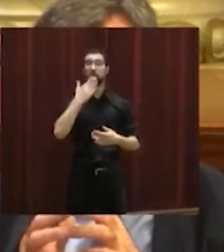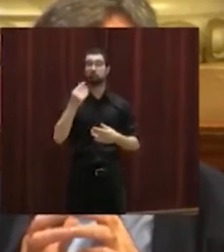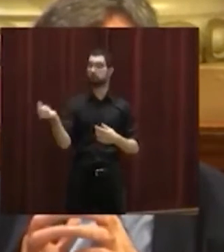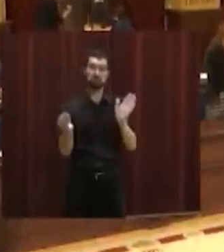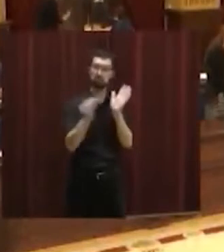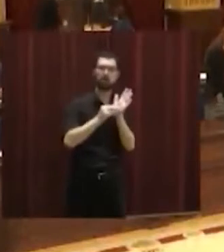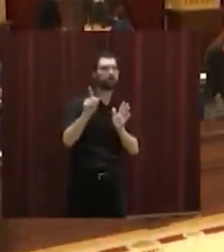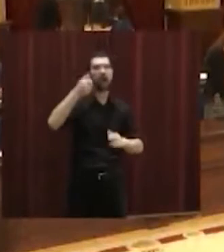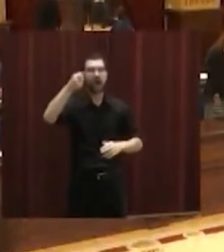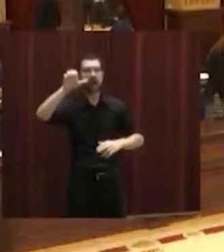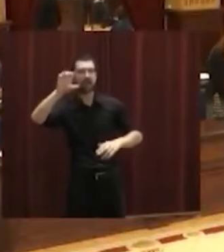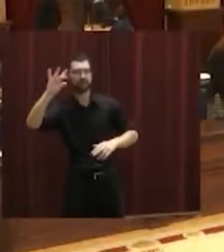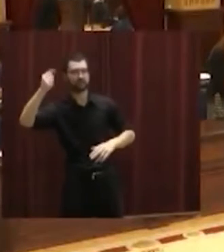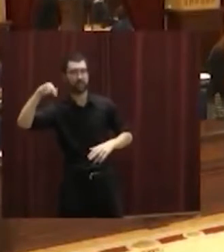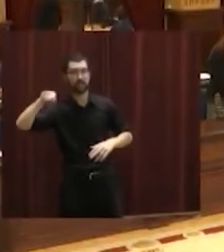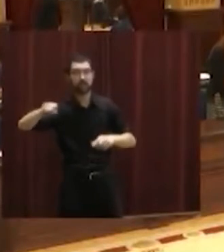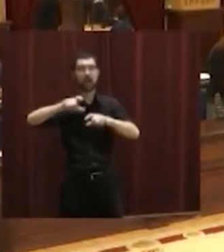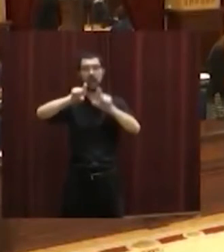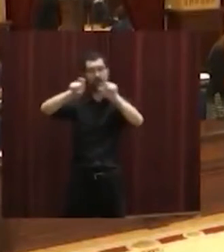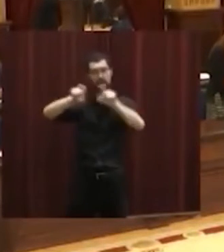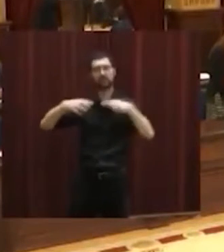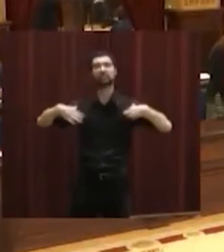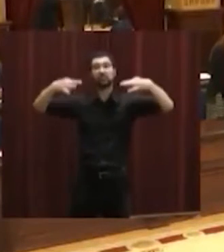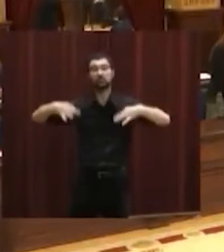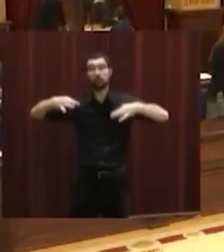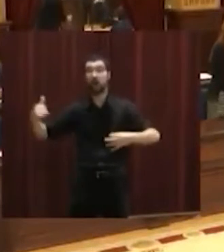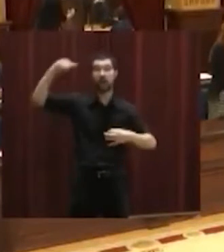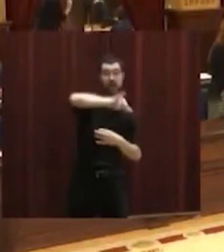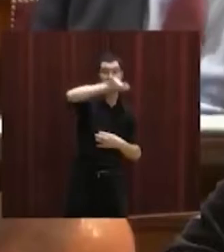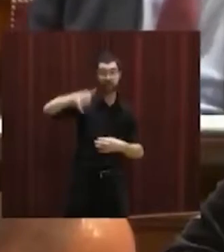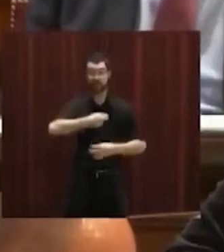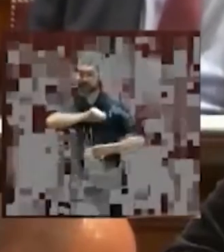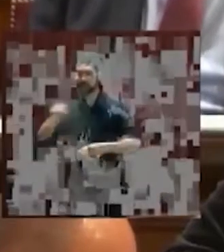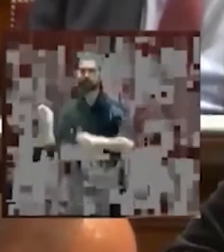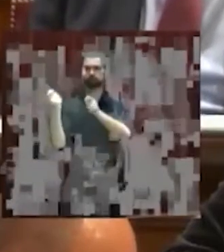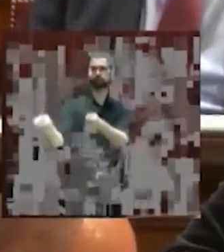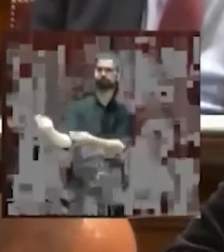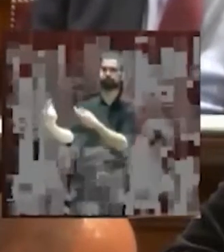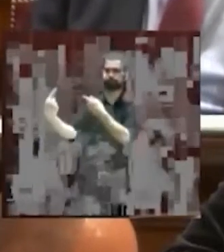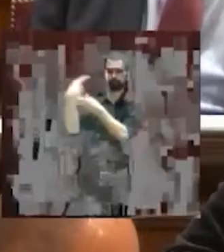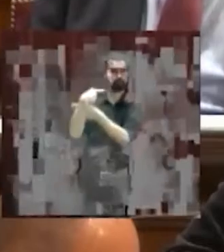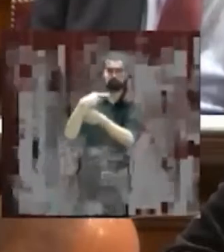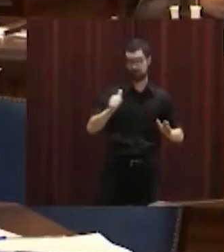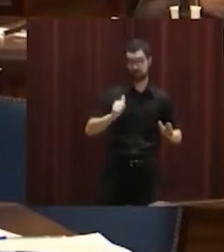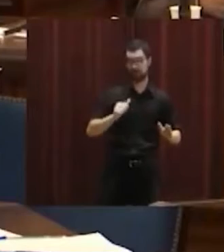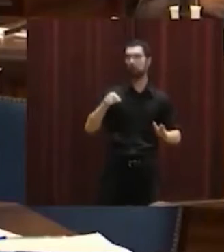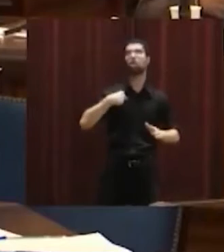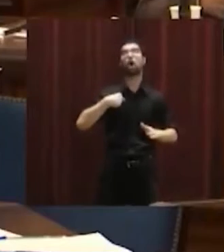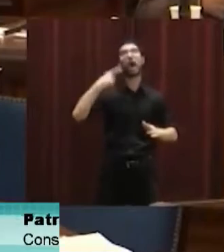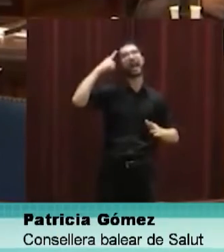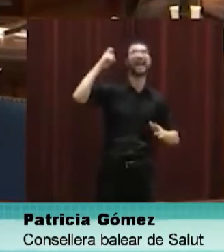serà una realitat. La consellera balear de Salut, Patricia Gómez, ha reconegut que l'empresa no compleix amb totes les condicions del